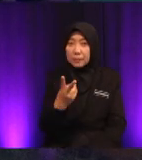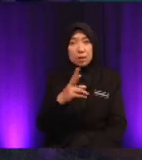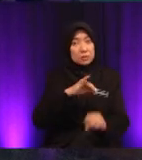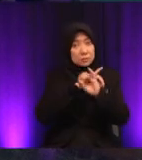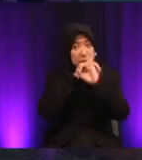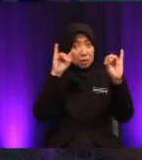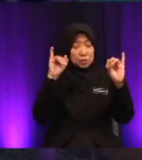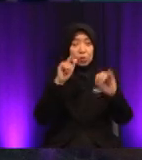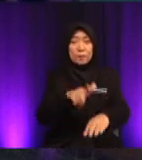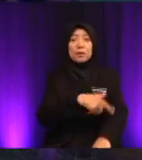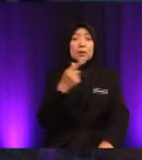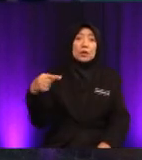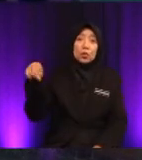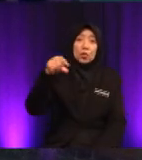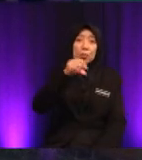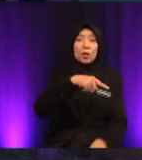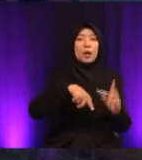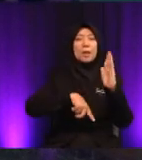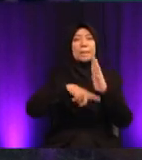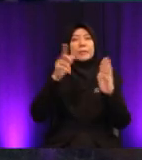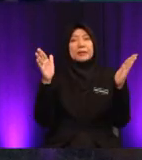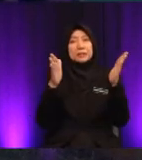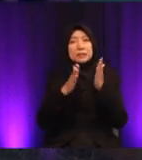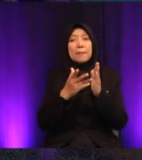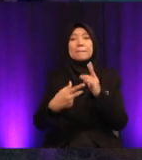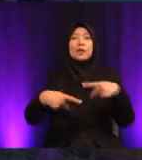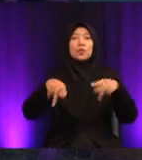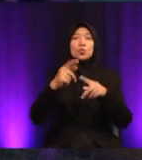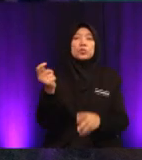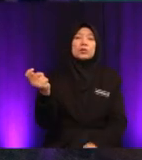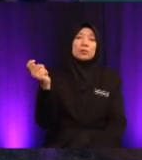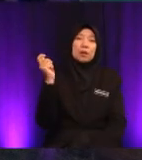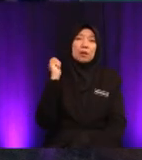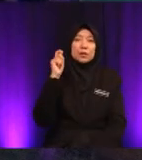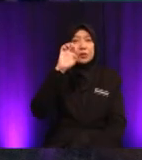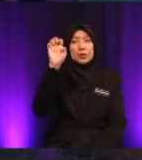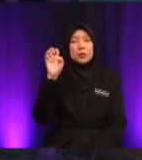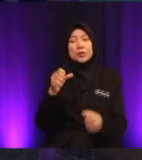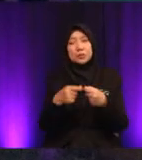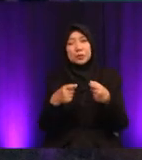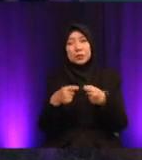panjang gelombang elektron yang lebih kecil yang lebih besar